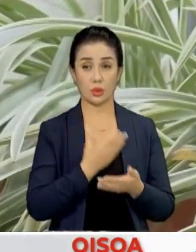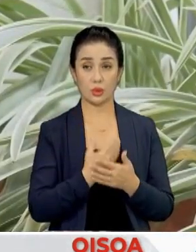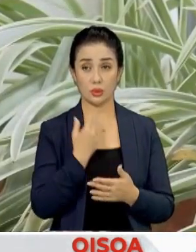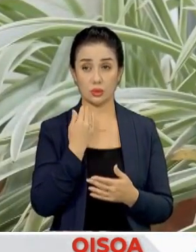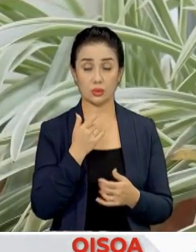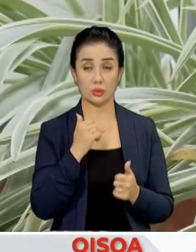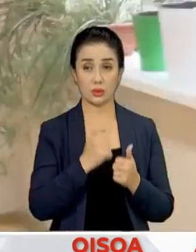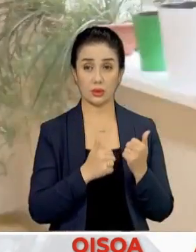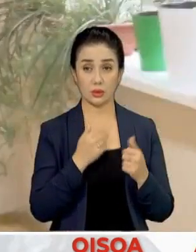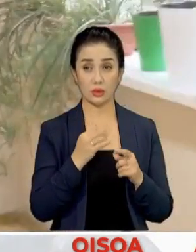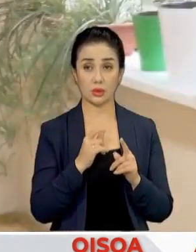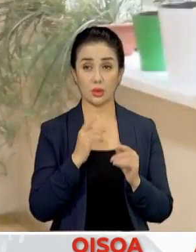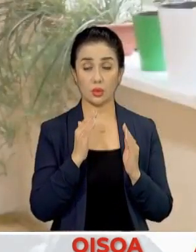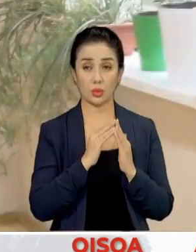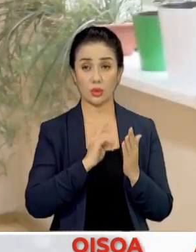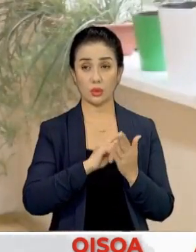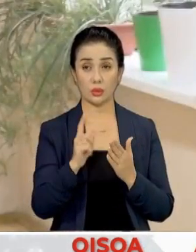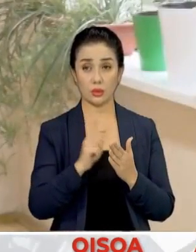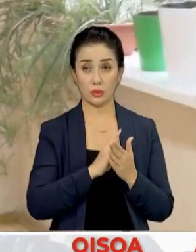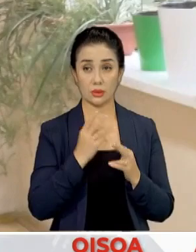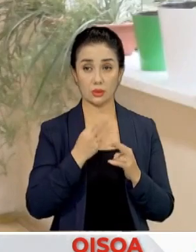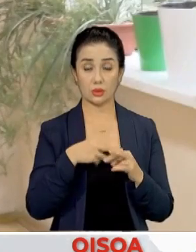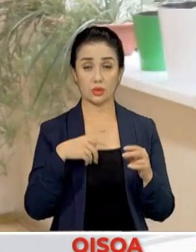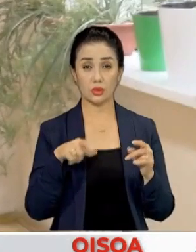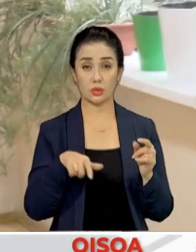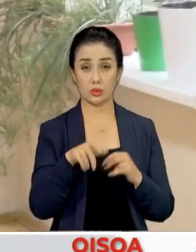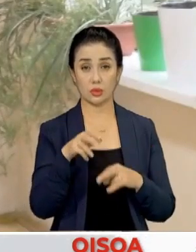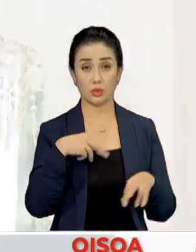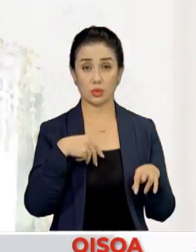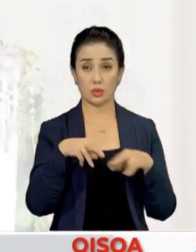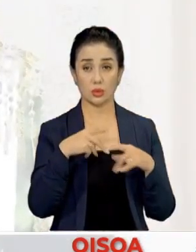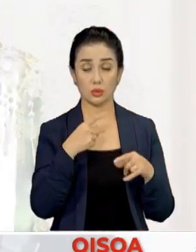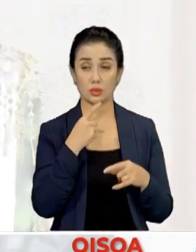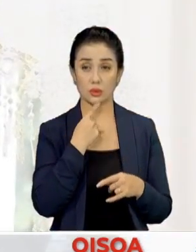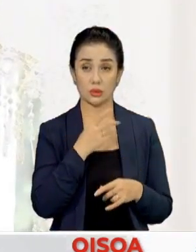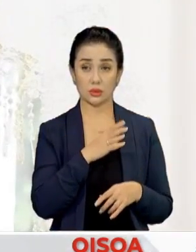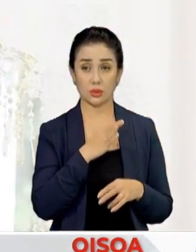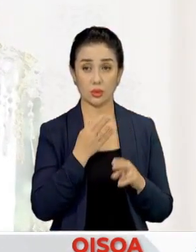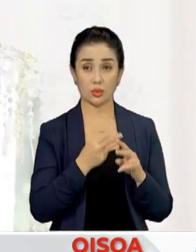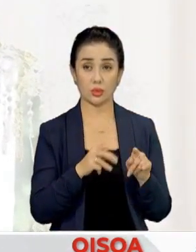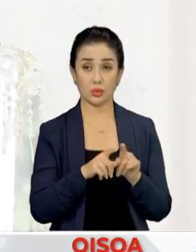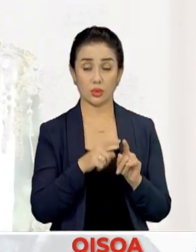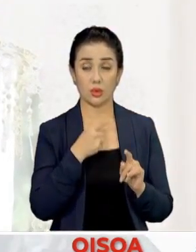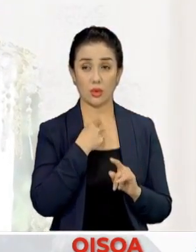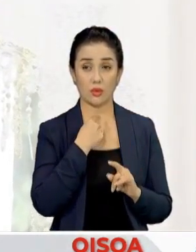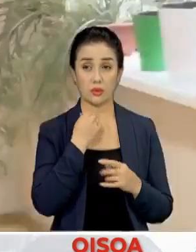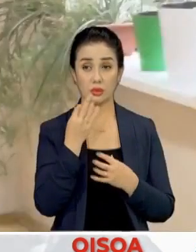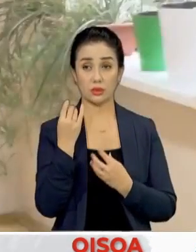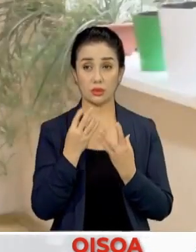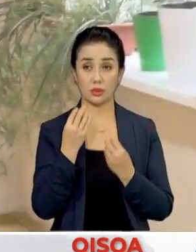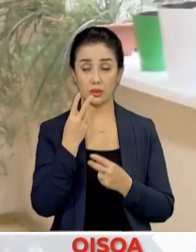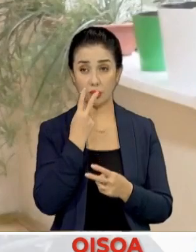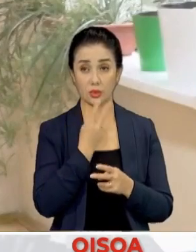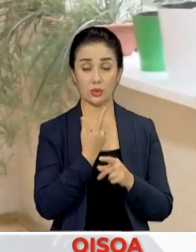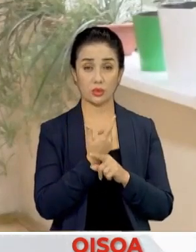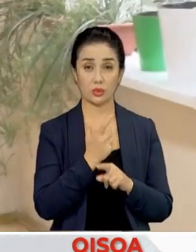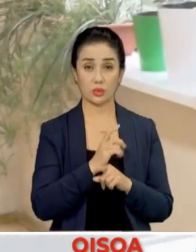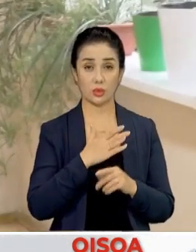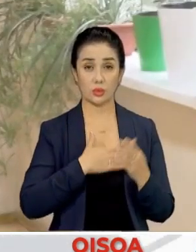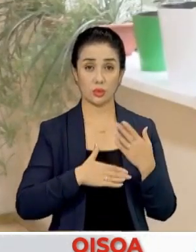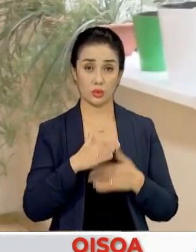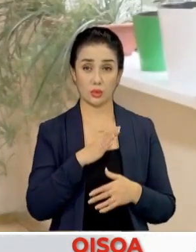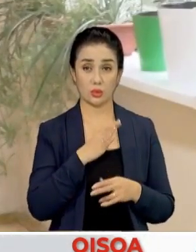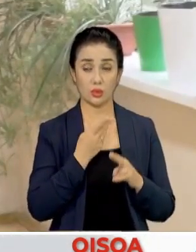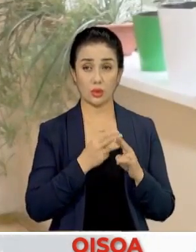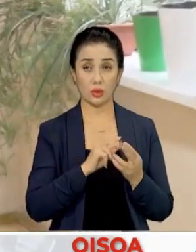kuni uydan qatnab kelganimda shu chorrahadan yo'ldan o'tishdan juda qiynalardim. Va bu ovozli svetoforni ko'rib juda ham xursand bo'ldim.